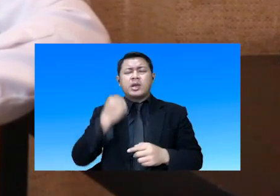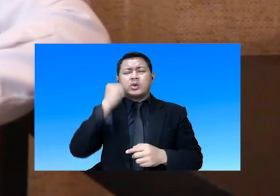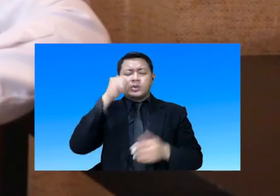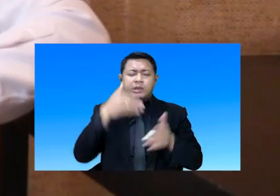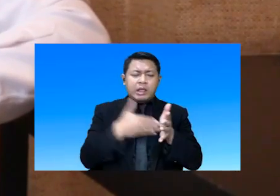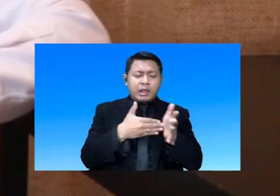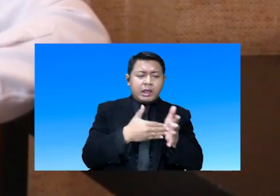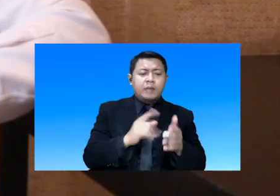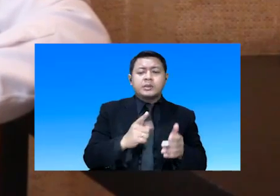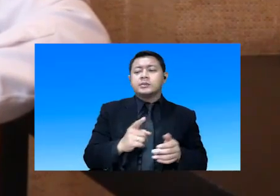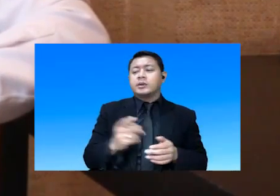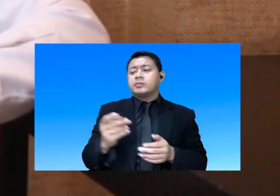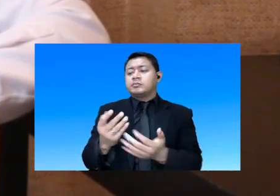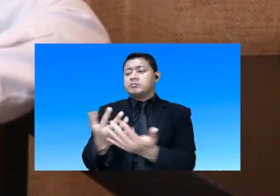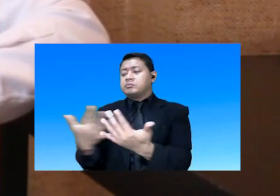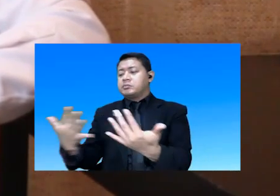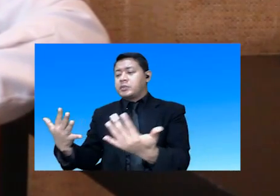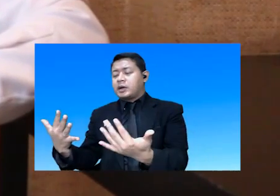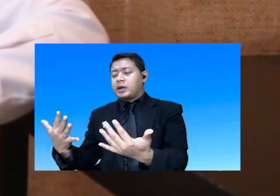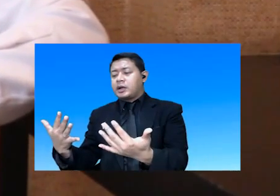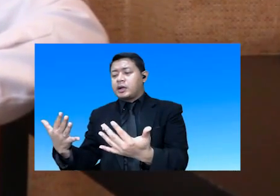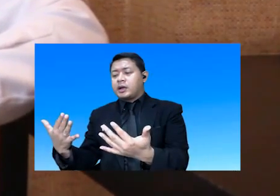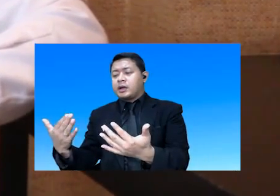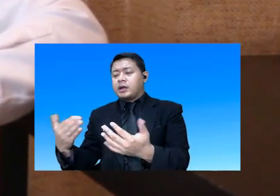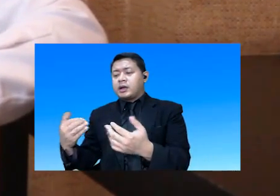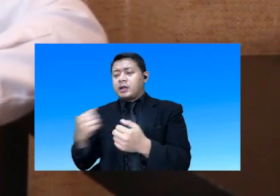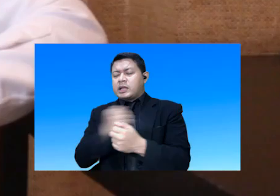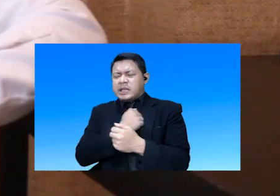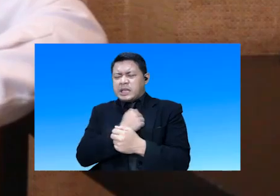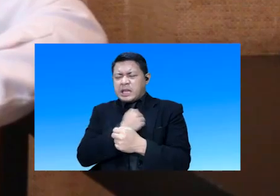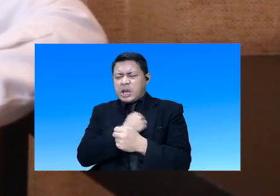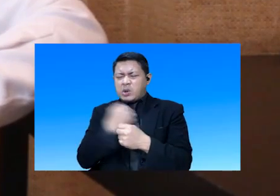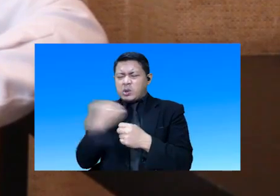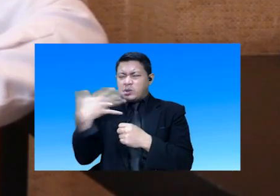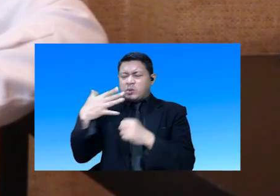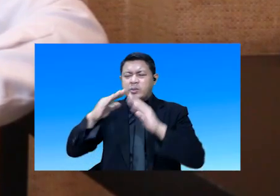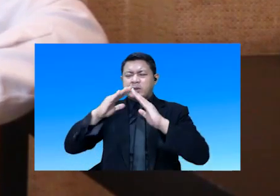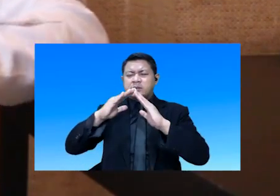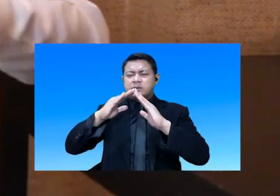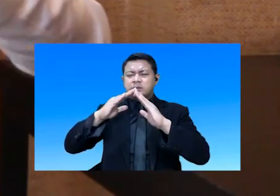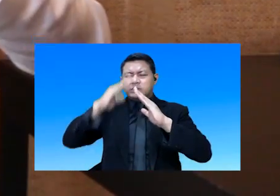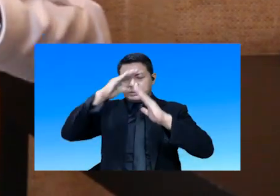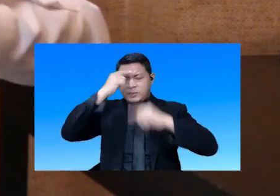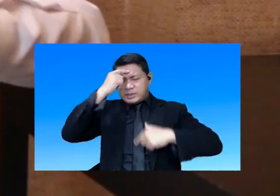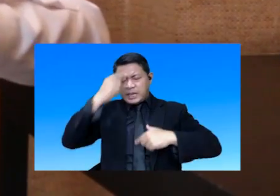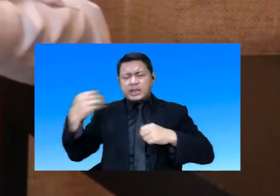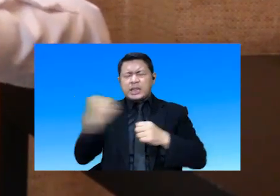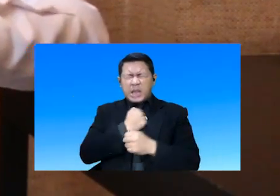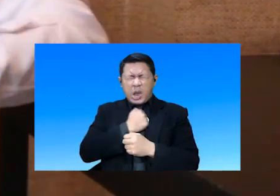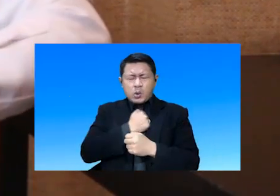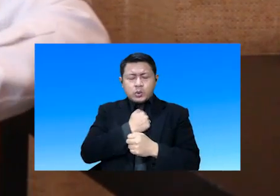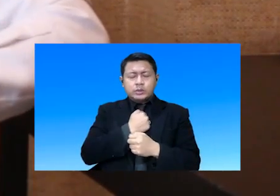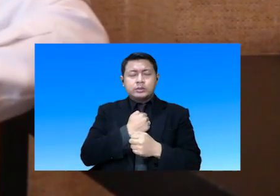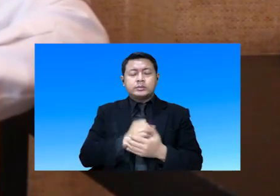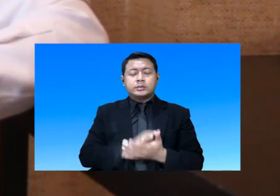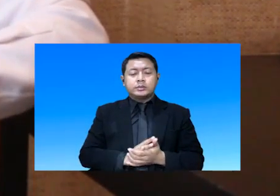rumah sakit dan juga segala macam ya, takut terpapar. Jadi kita benar-benar benar-benar kaget